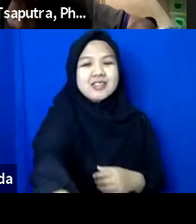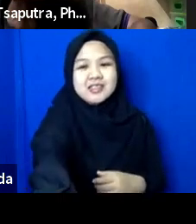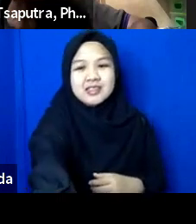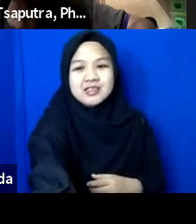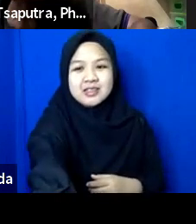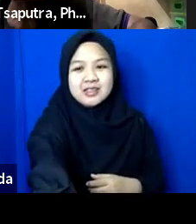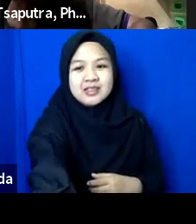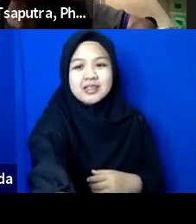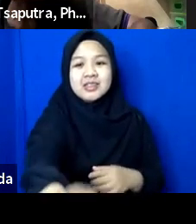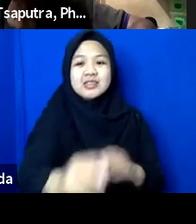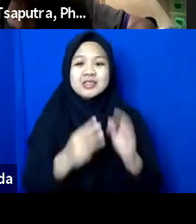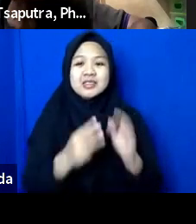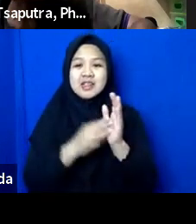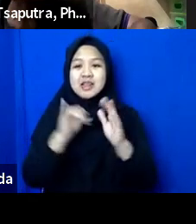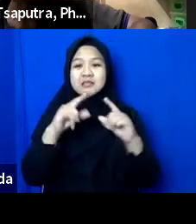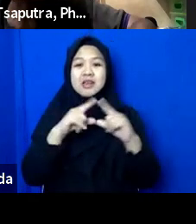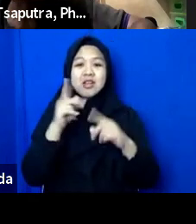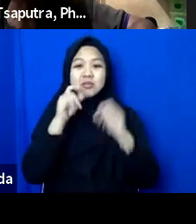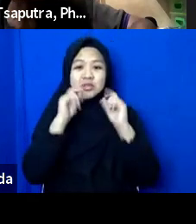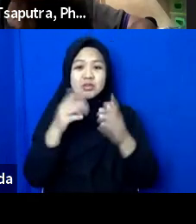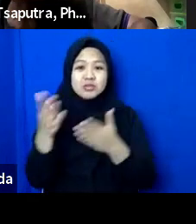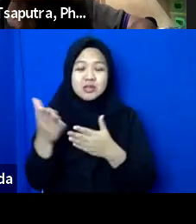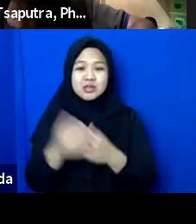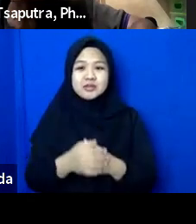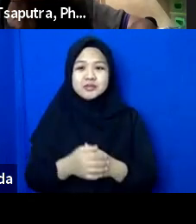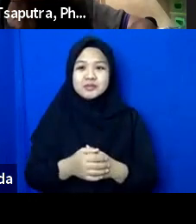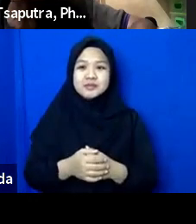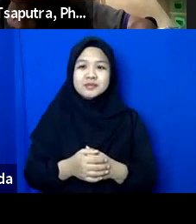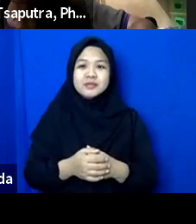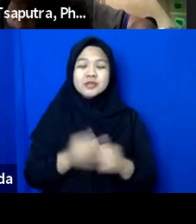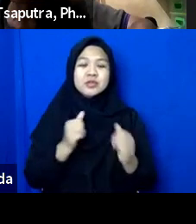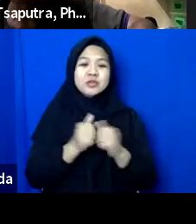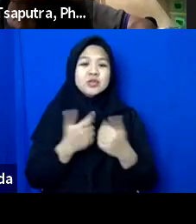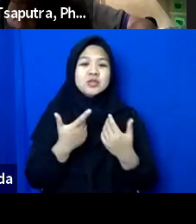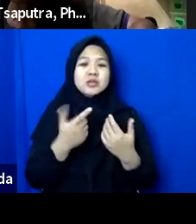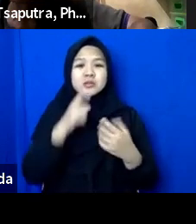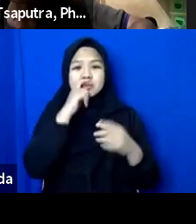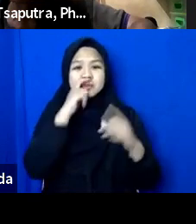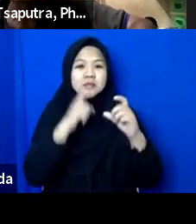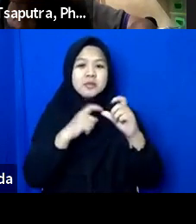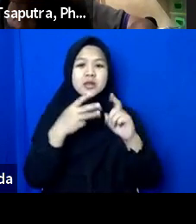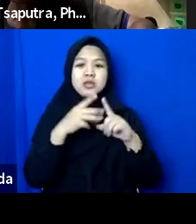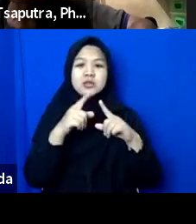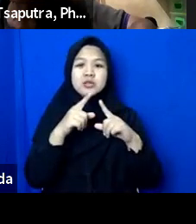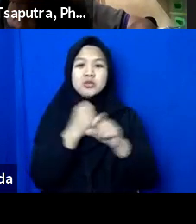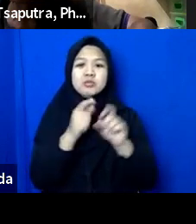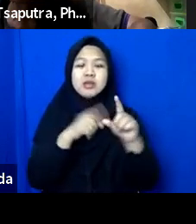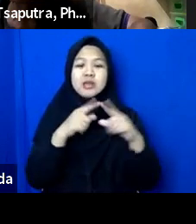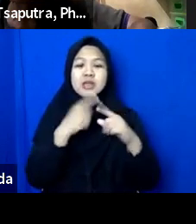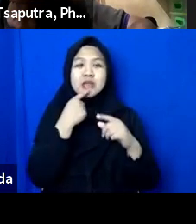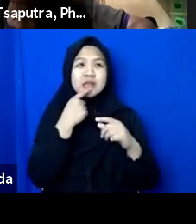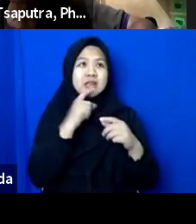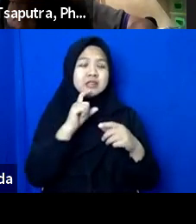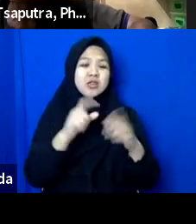apa namanya Mila Kalau mau jawab Tetapi lebih bagian as Anthony dan apa namanya Papa sebagai yang selanjutnya dan tetap mahasiswa